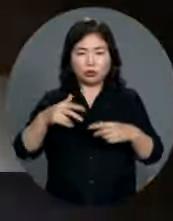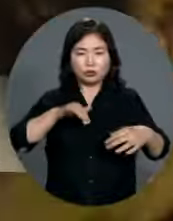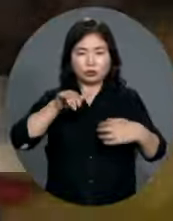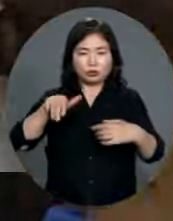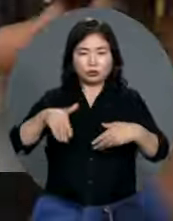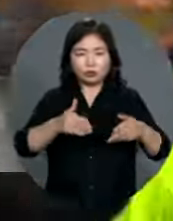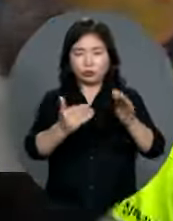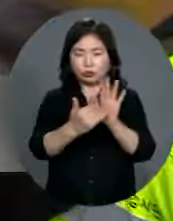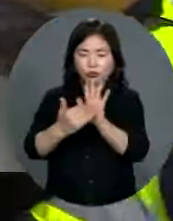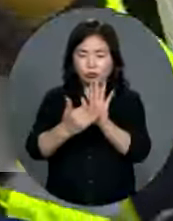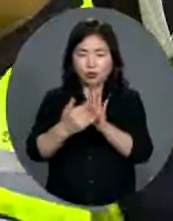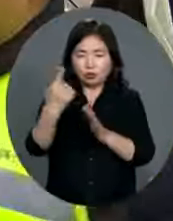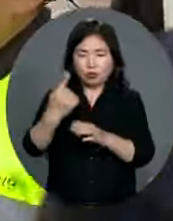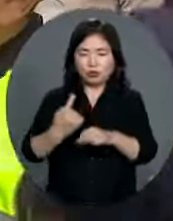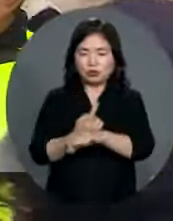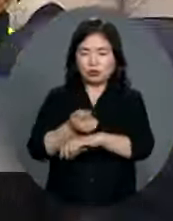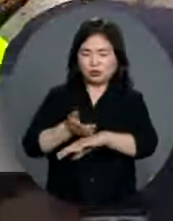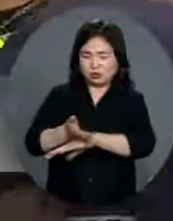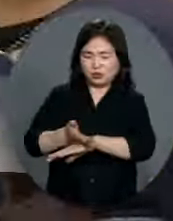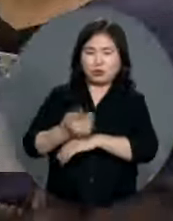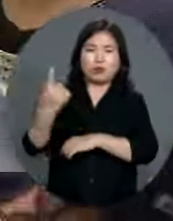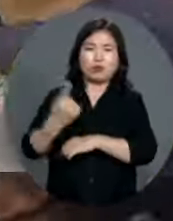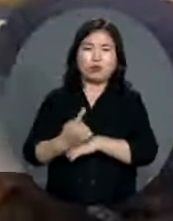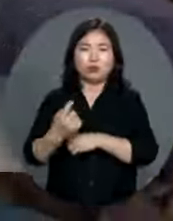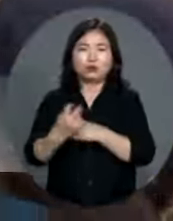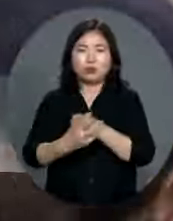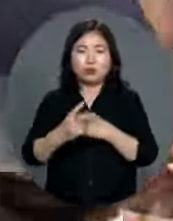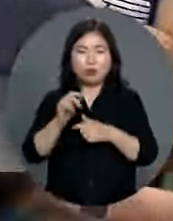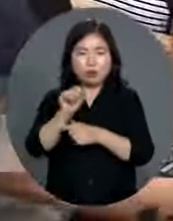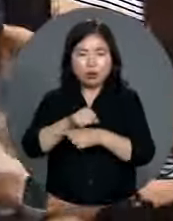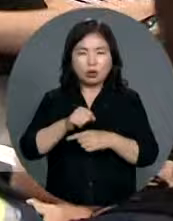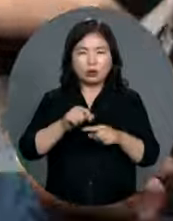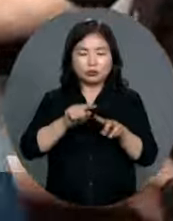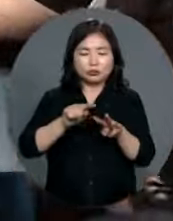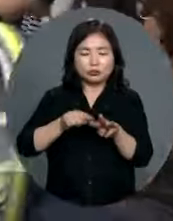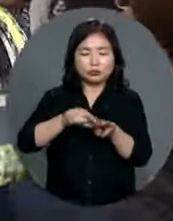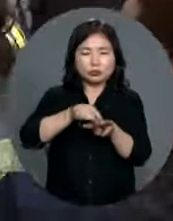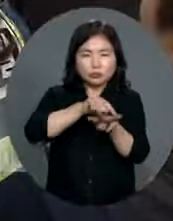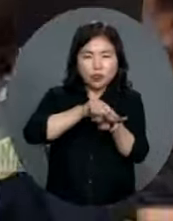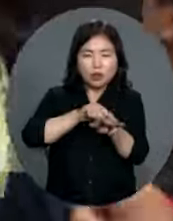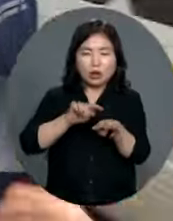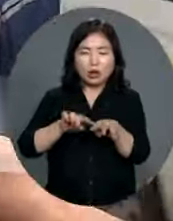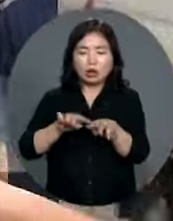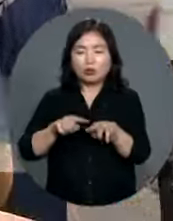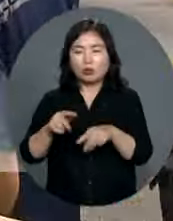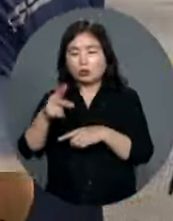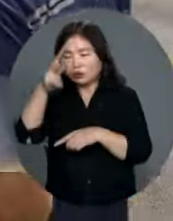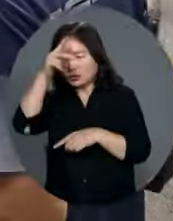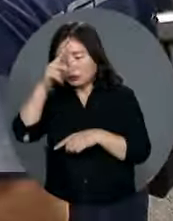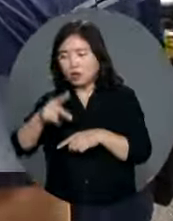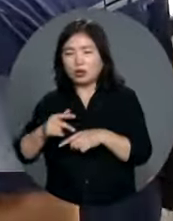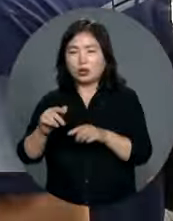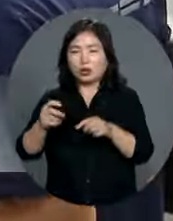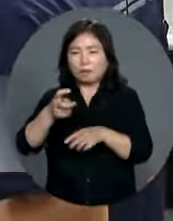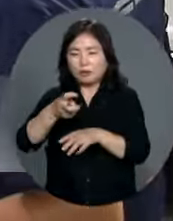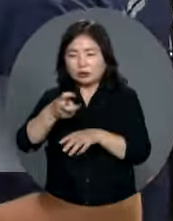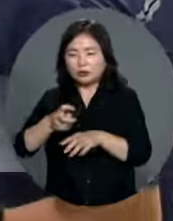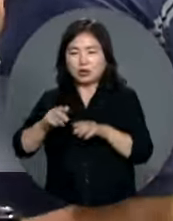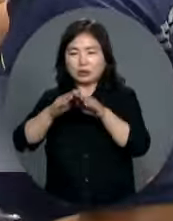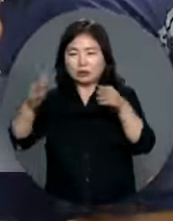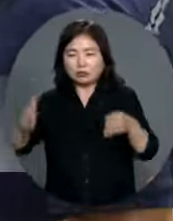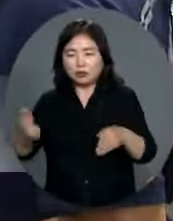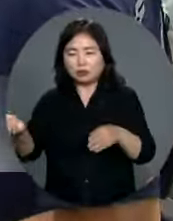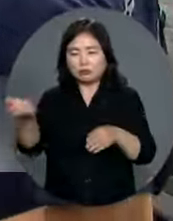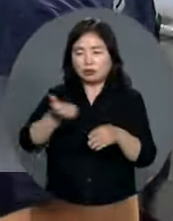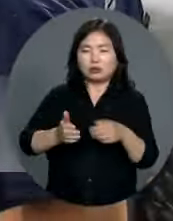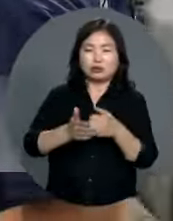한 경찰이 1시간 늦게 협조한 데다 허가 난 3개 차로 중 1개 차로에 경찰 버스와 안전펜스가